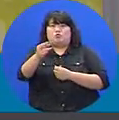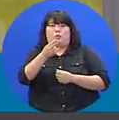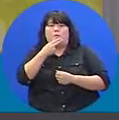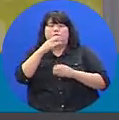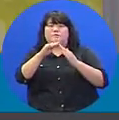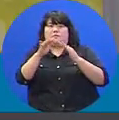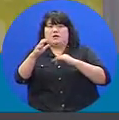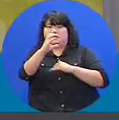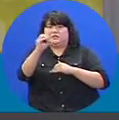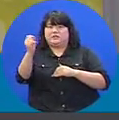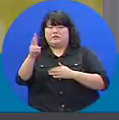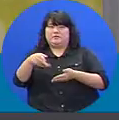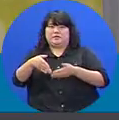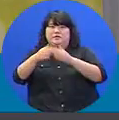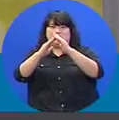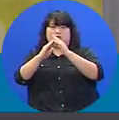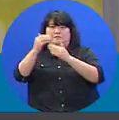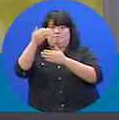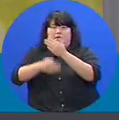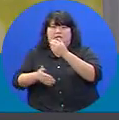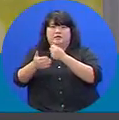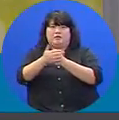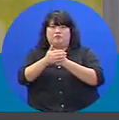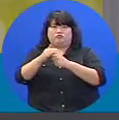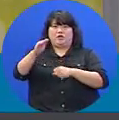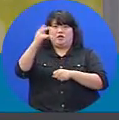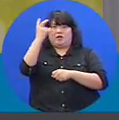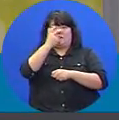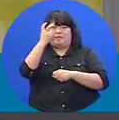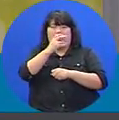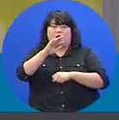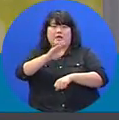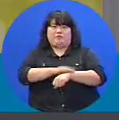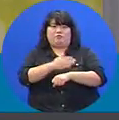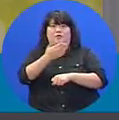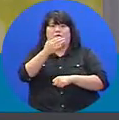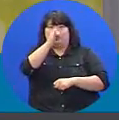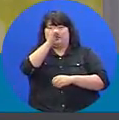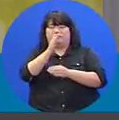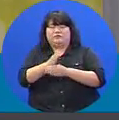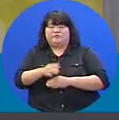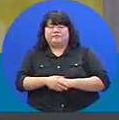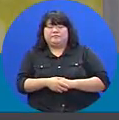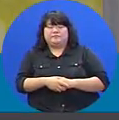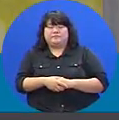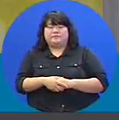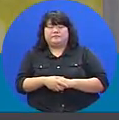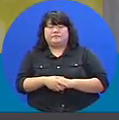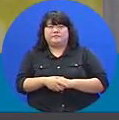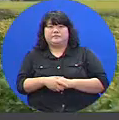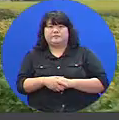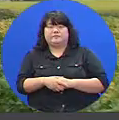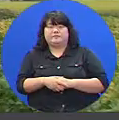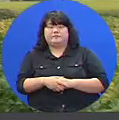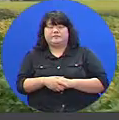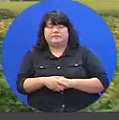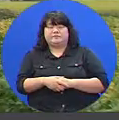마을은 CCTV 설치 대상에서 빠져 방범 사각지대가 되고 있습니다. 보도에 정윤성 기자입니다.